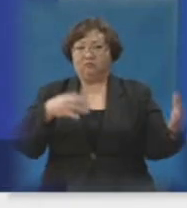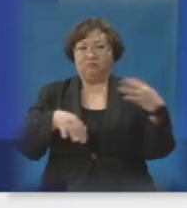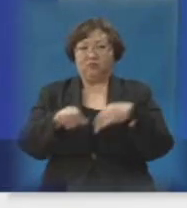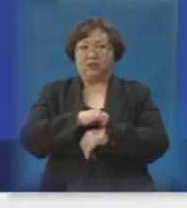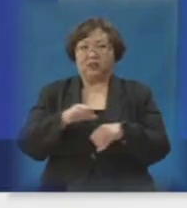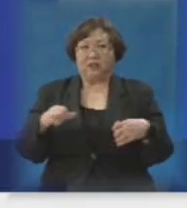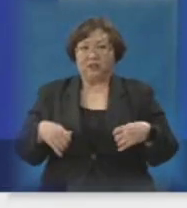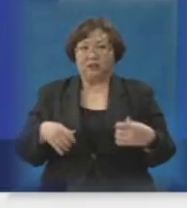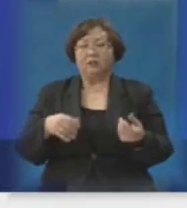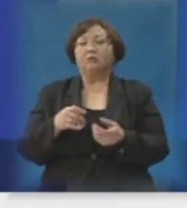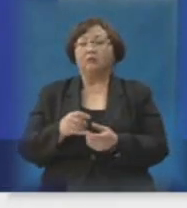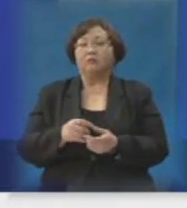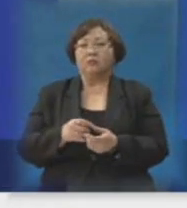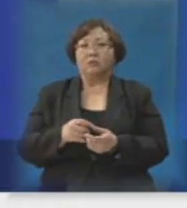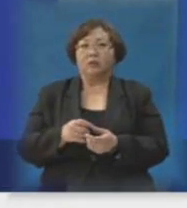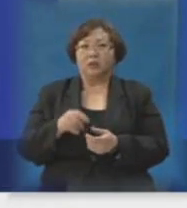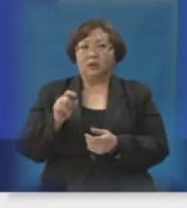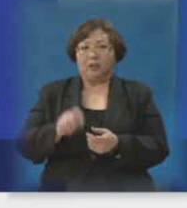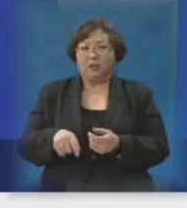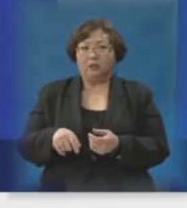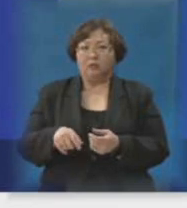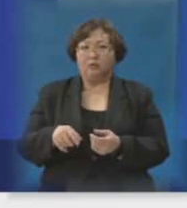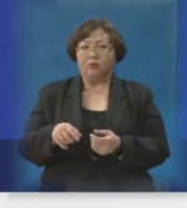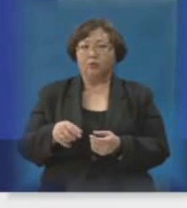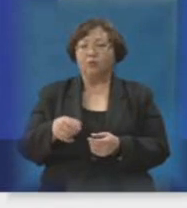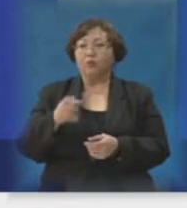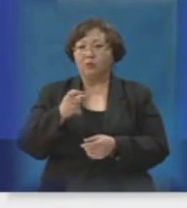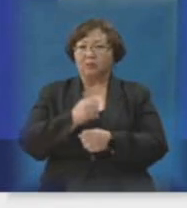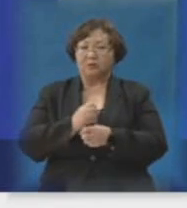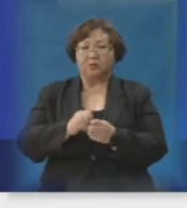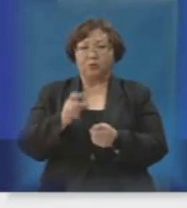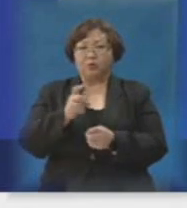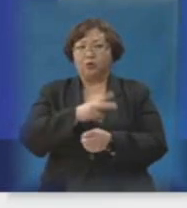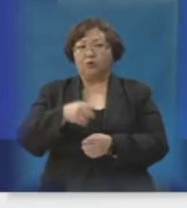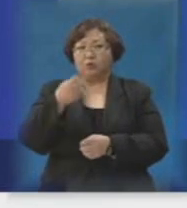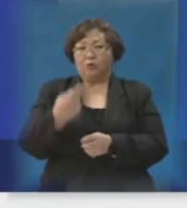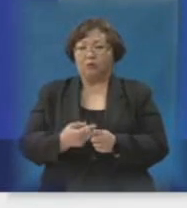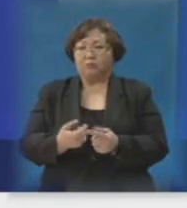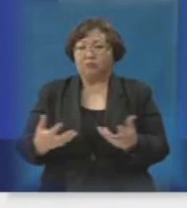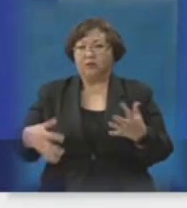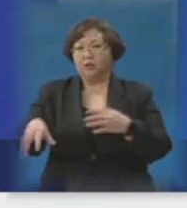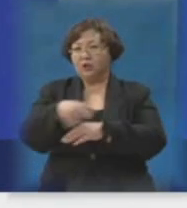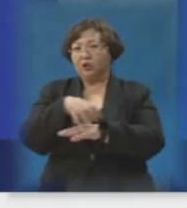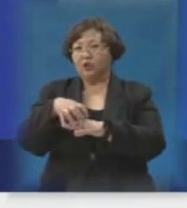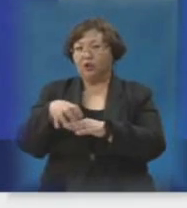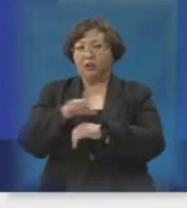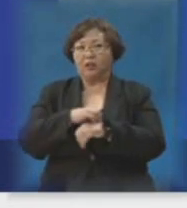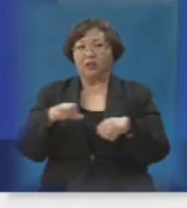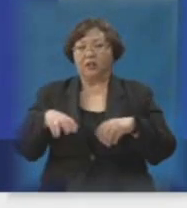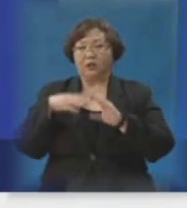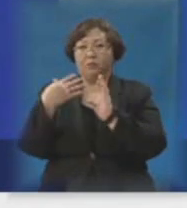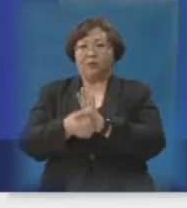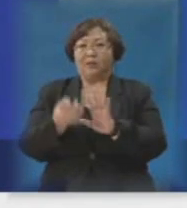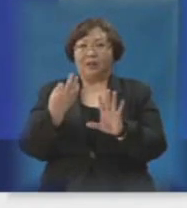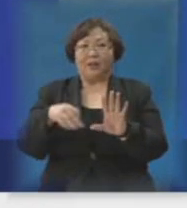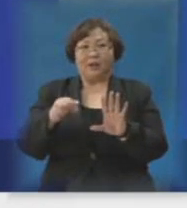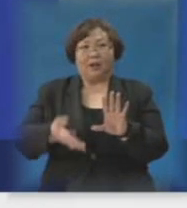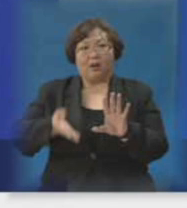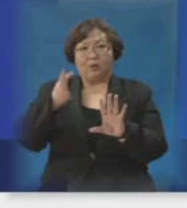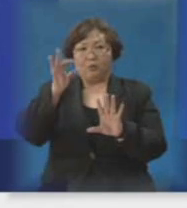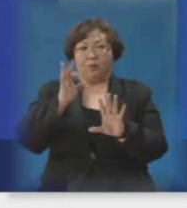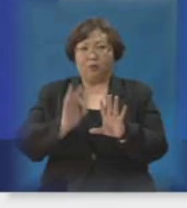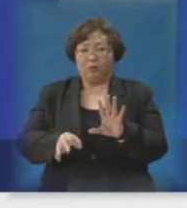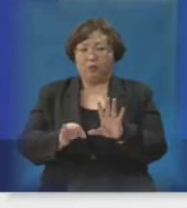хувцас урлагчдын үндсэн хүний нөөцийг бүрдүүлдэг бөгөөд гэр оролтын нийт төрхийн 80 гаруй хувийн